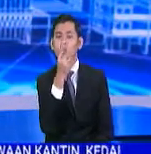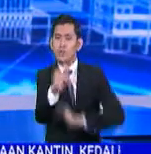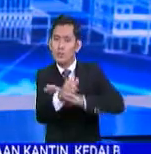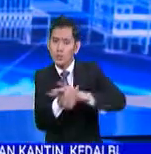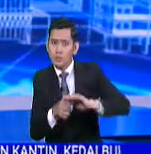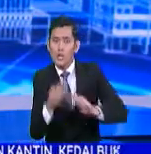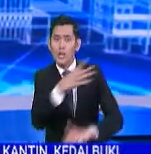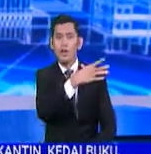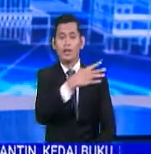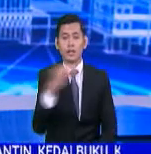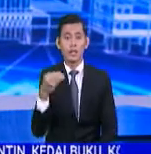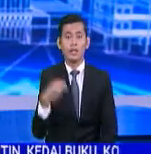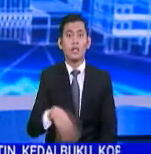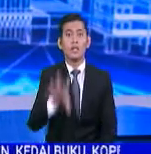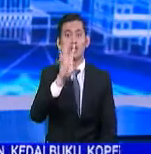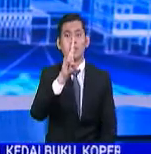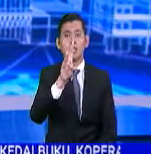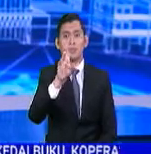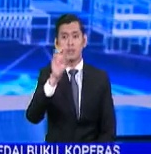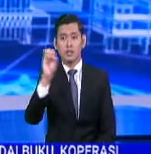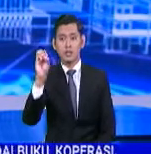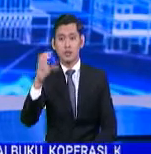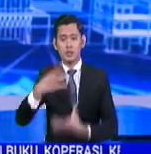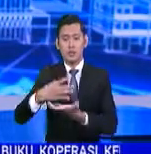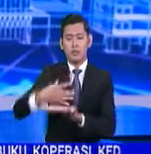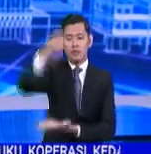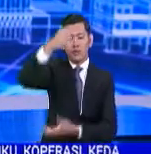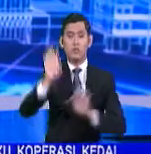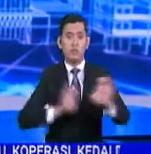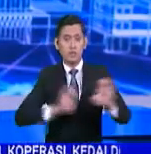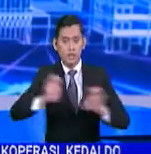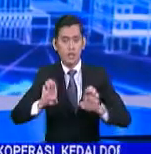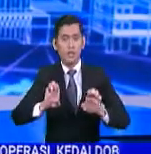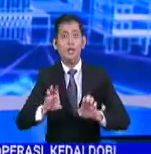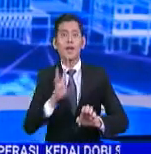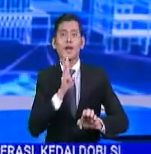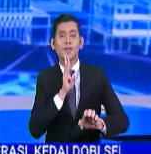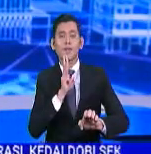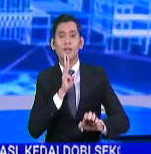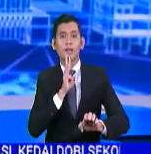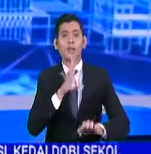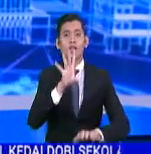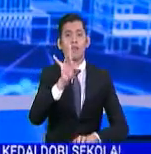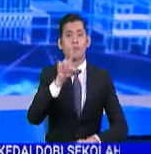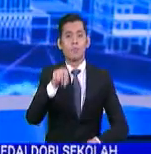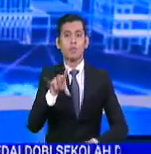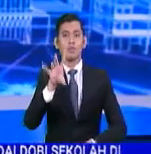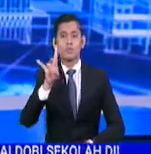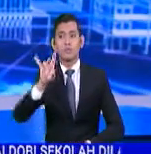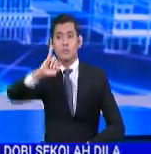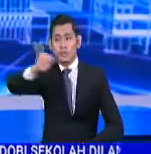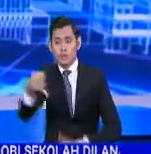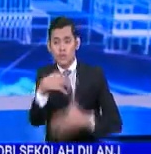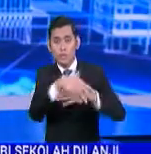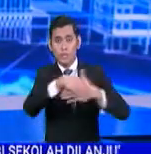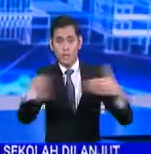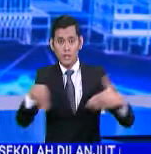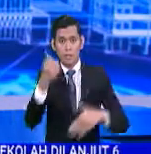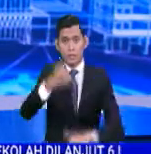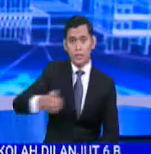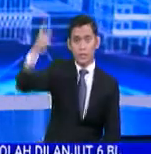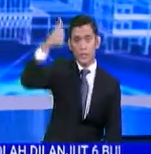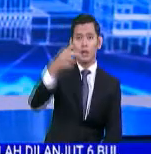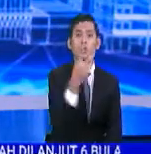serta 600 botol air zam-zam bernilai 8.78 juta ringgit. Pengarahnya Sazali Muhammad